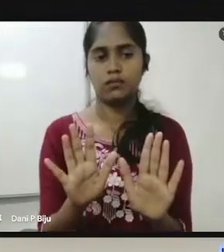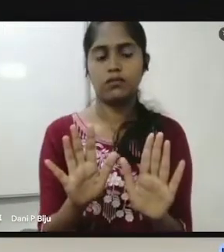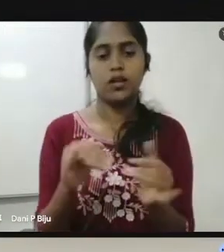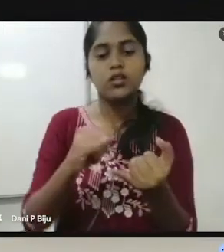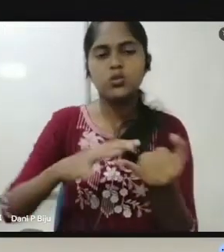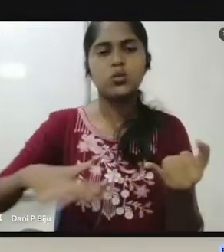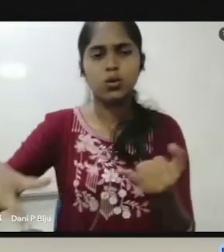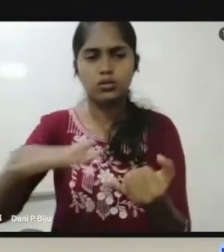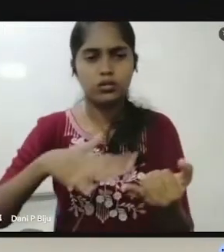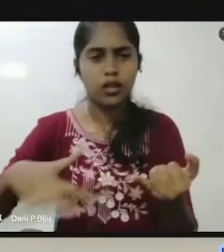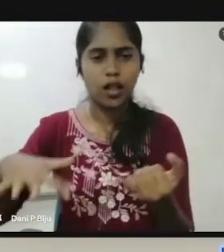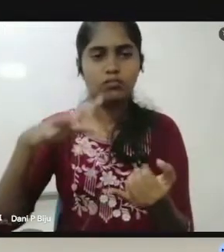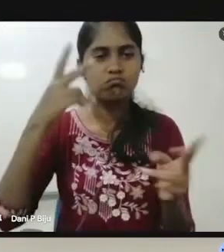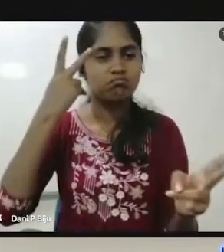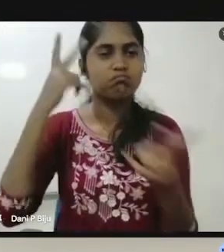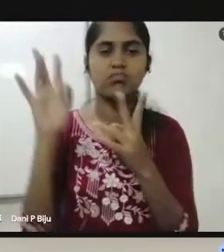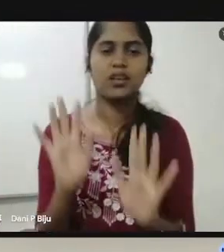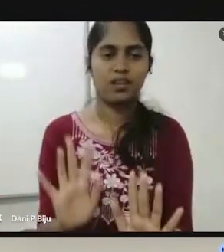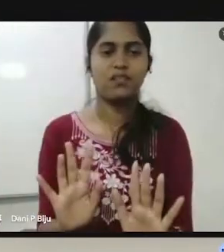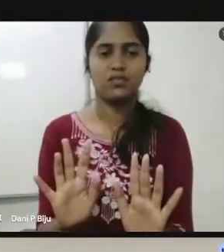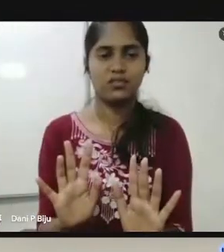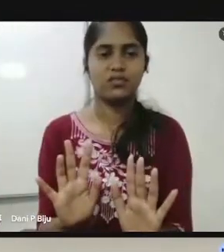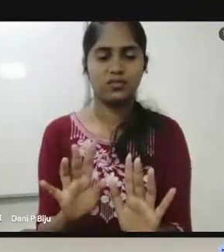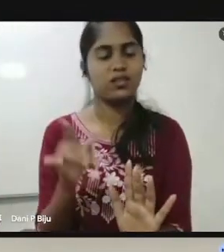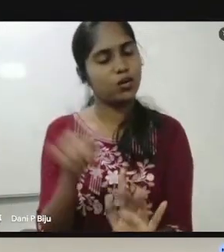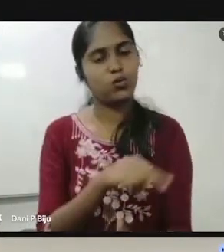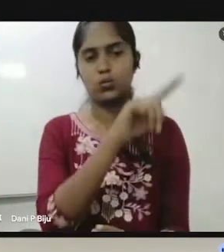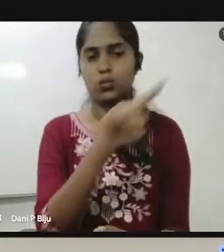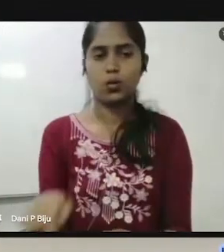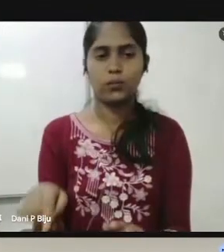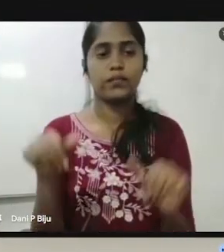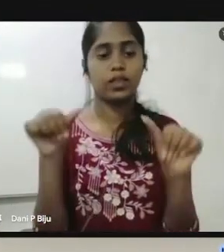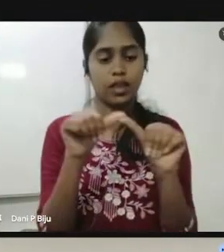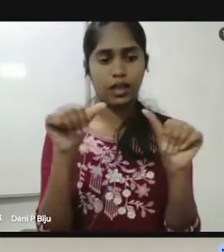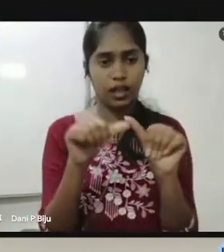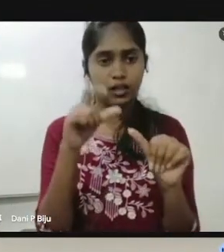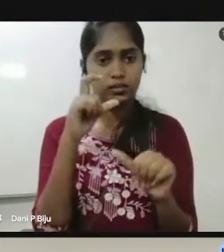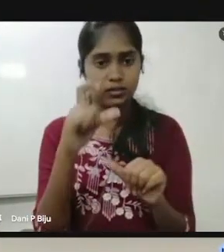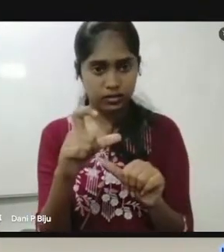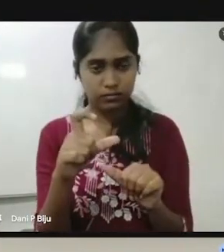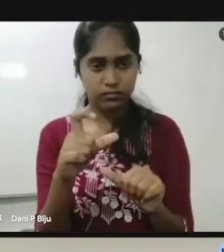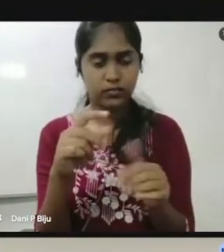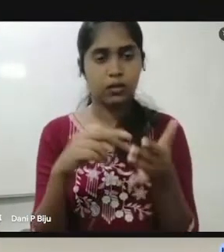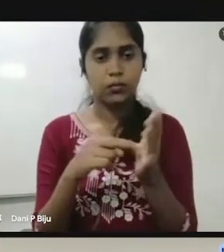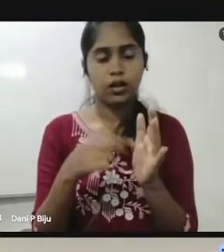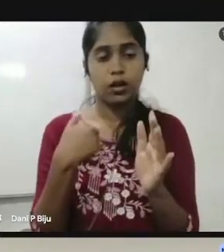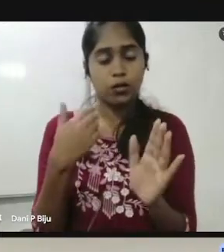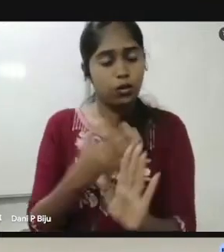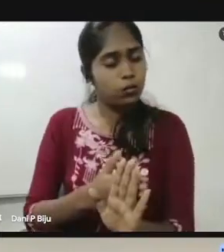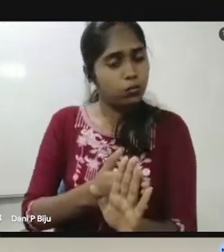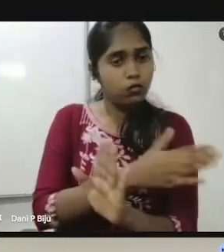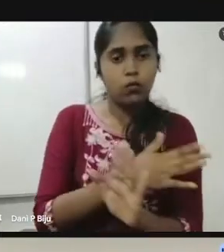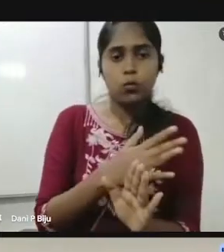ഇപ്പോഴും ഉണ്ട്. പക്ഷെ അത് വളരെയധികം തെറ്റായിട്ടുള്ള ഒരു കാര്യമാണ്. നമുക്ക് AAC എത്രയും ഏർലി ആയിട്ട് തുടങ്ങാമോ